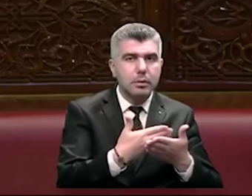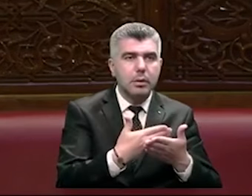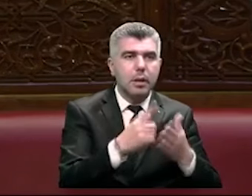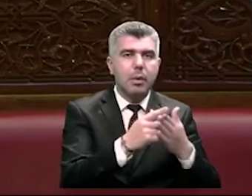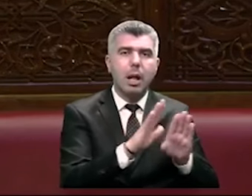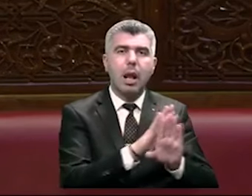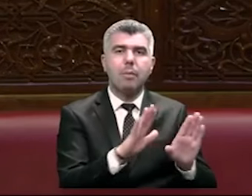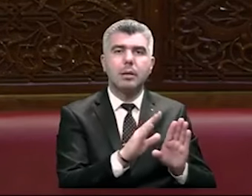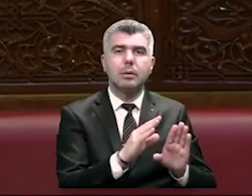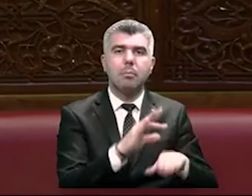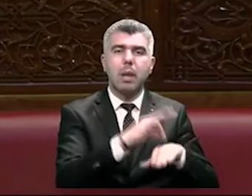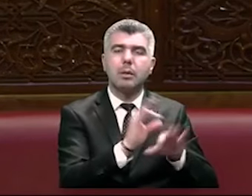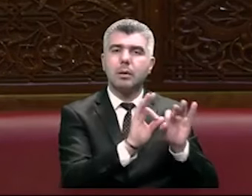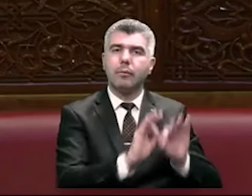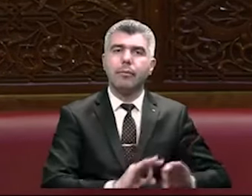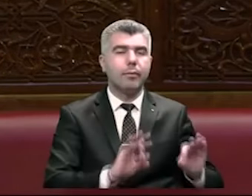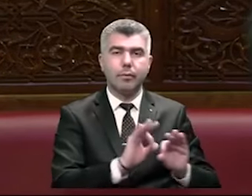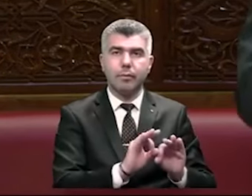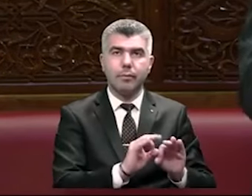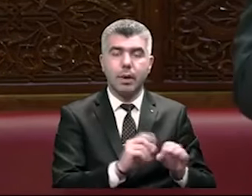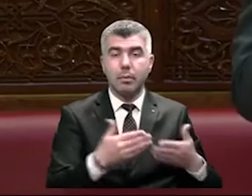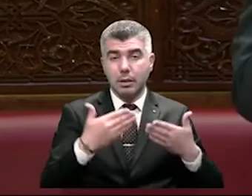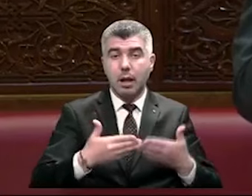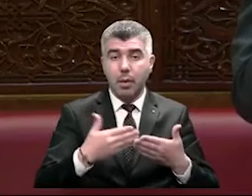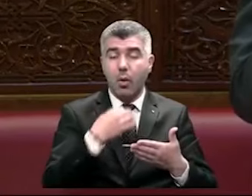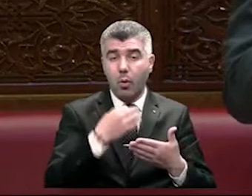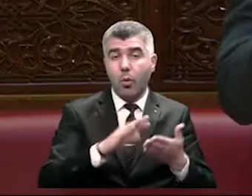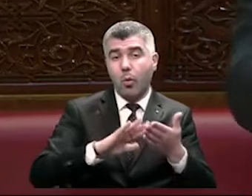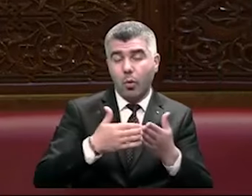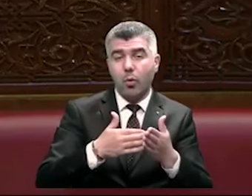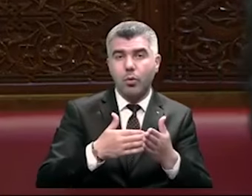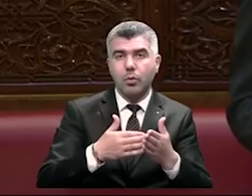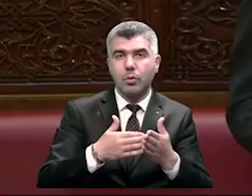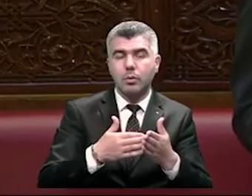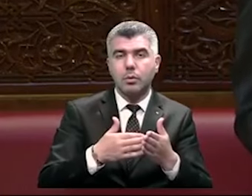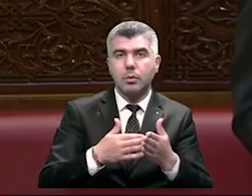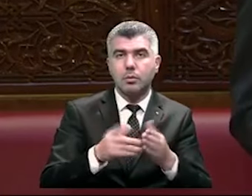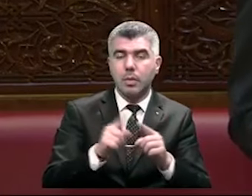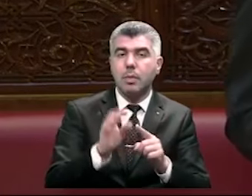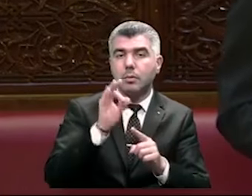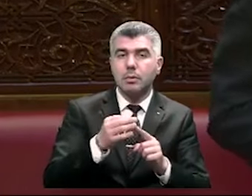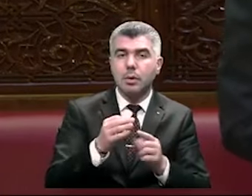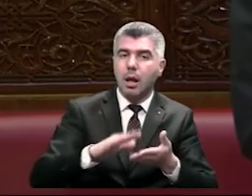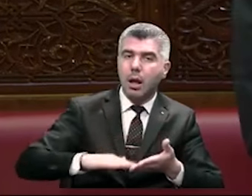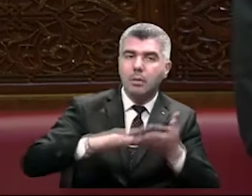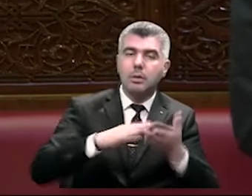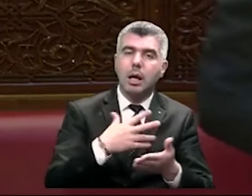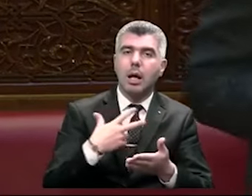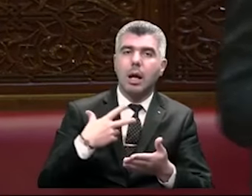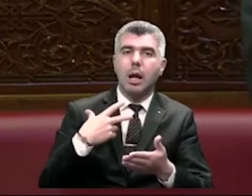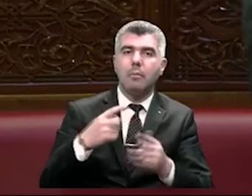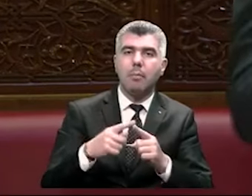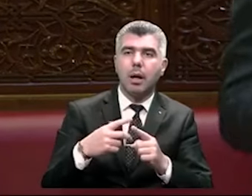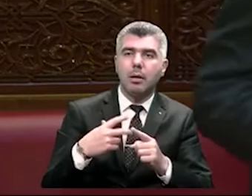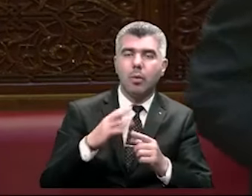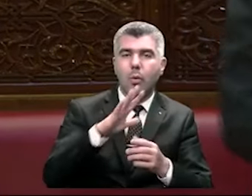كونا الطبيب قد ما كان مكون على هذ الكفاءات اللي تكلم قبيله قد ما كان ما كانت البلاد ديالنا رابحه ما